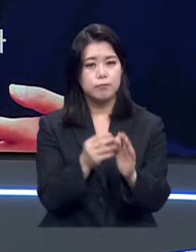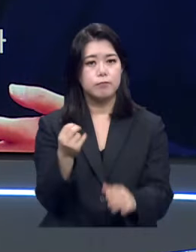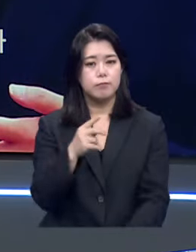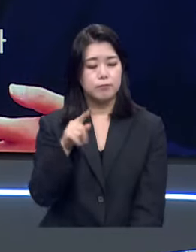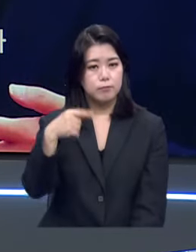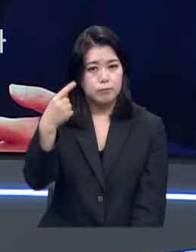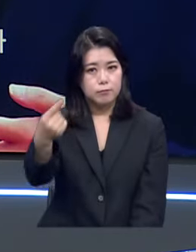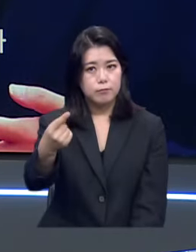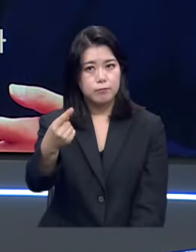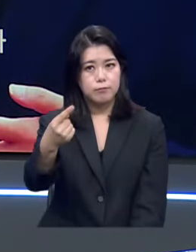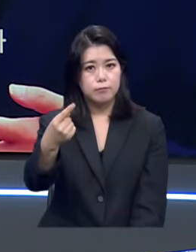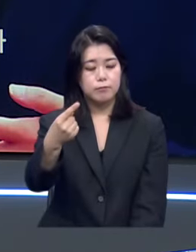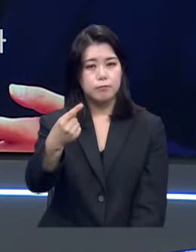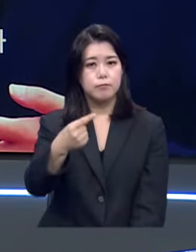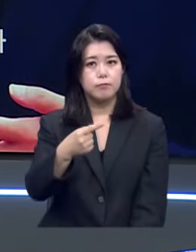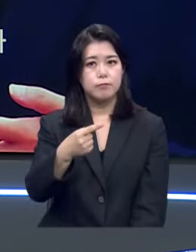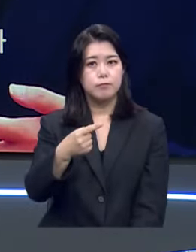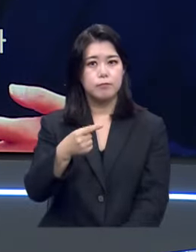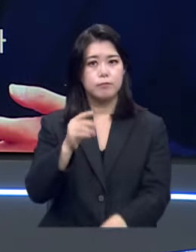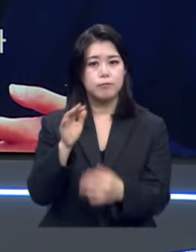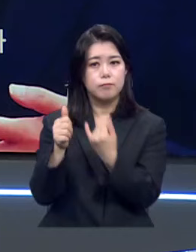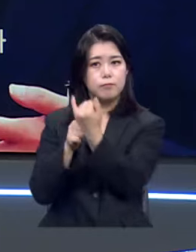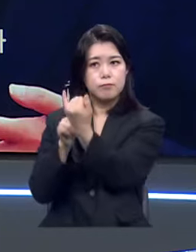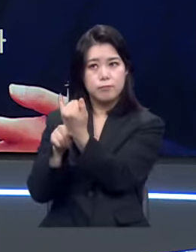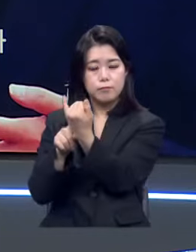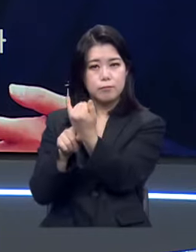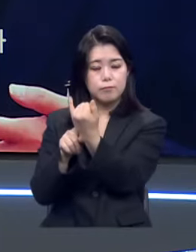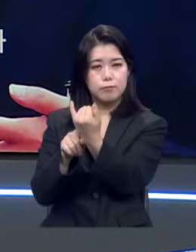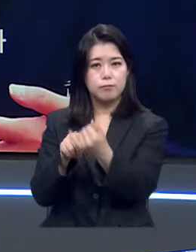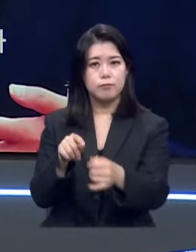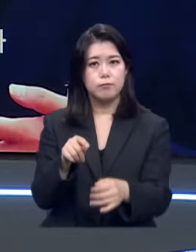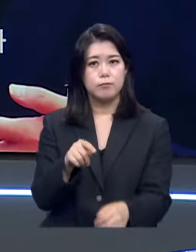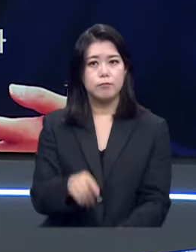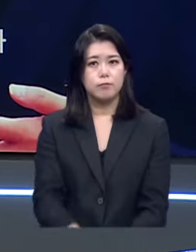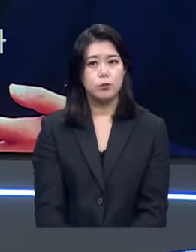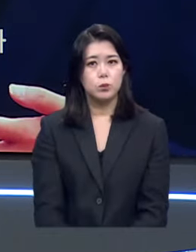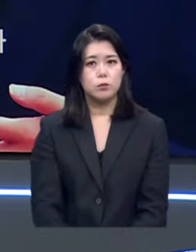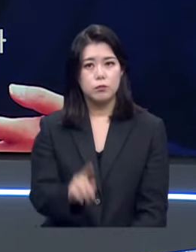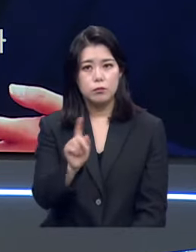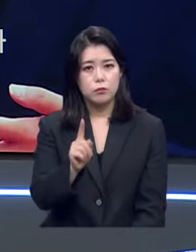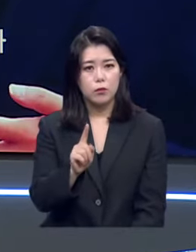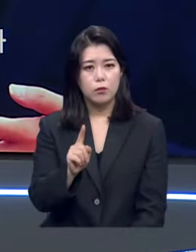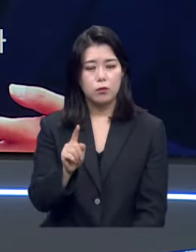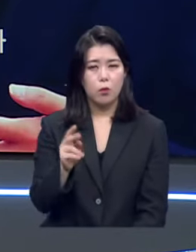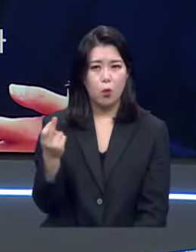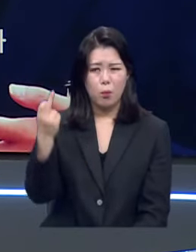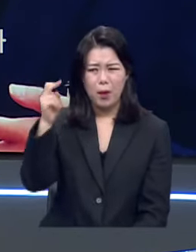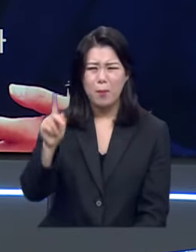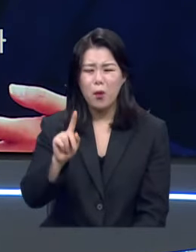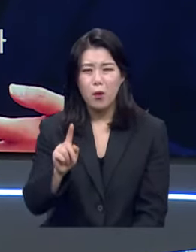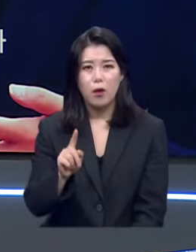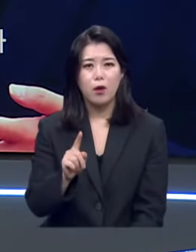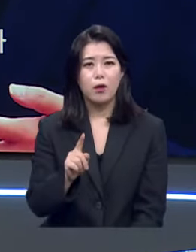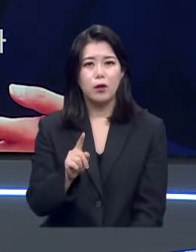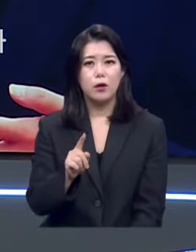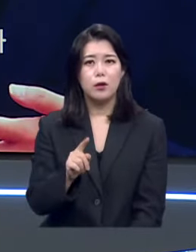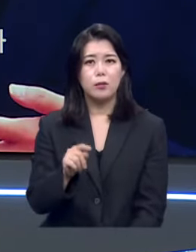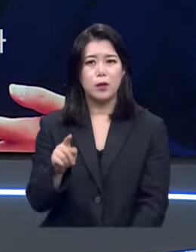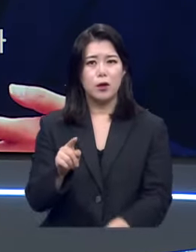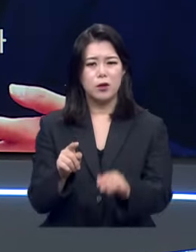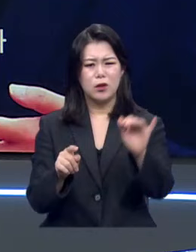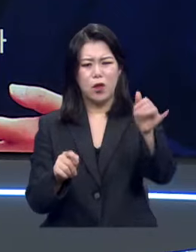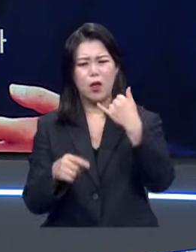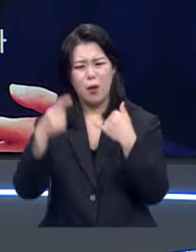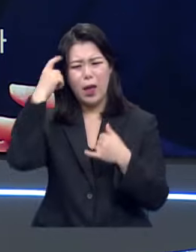9일이었다 안 돼서 김여사한테 전화를 했는데 김여사가 뭐 아이 오빠 이거 왜이 전화오게